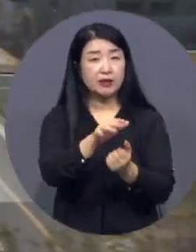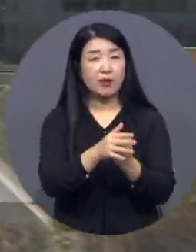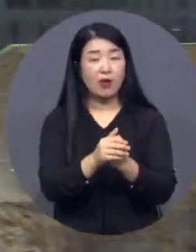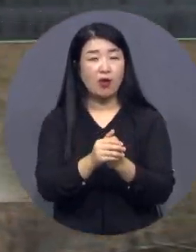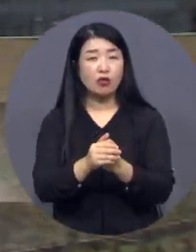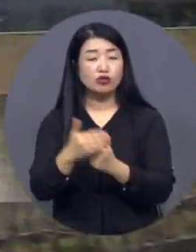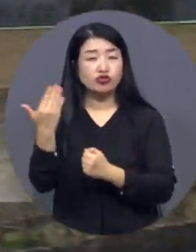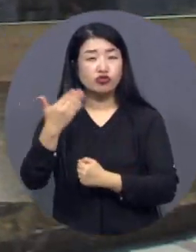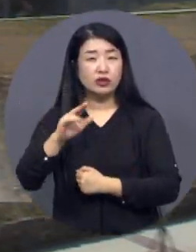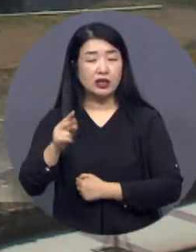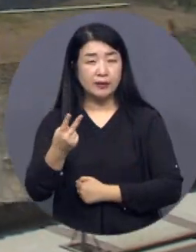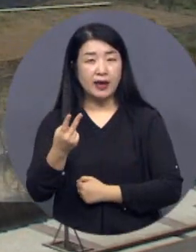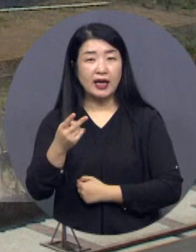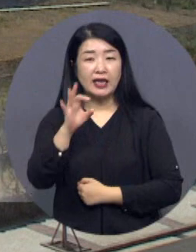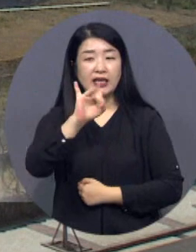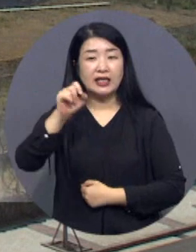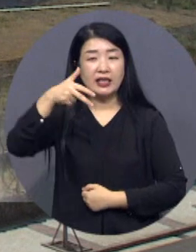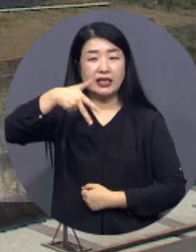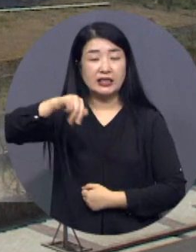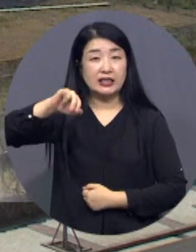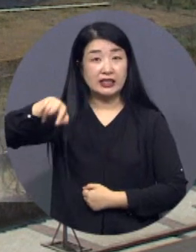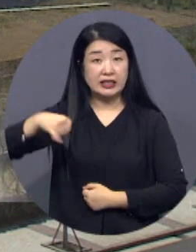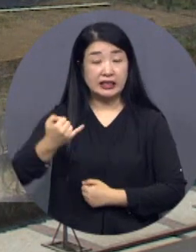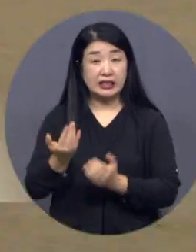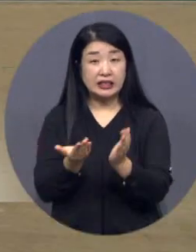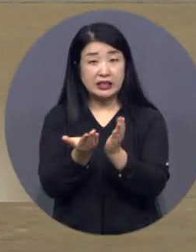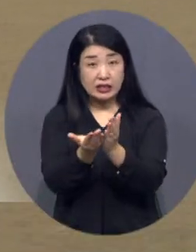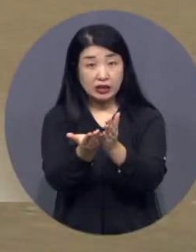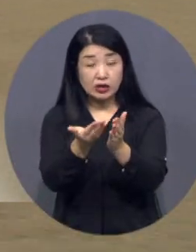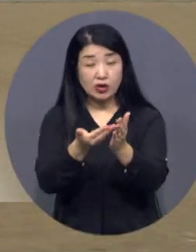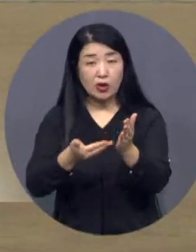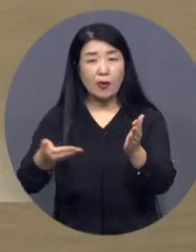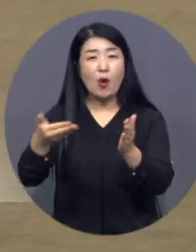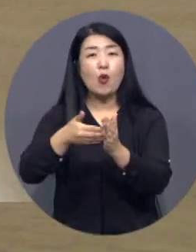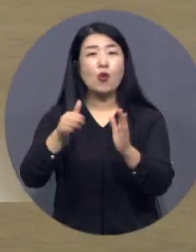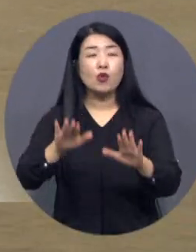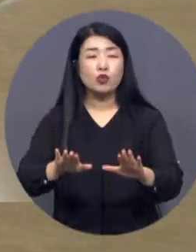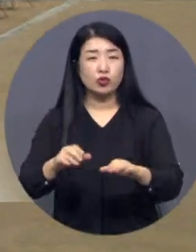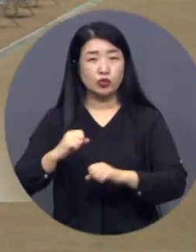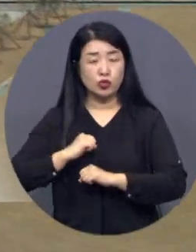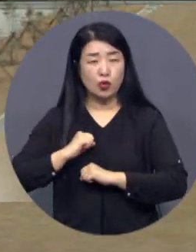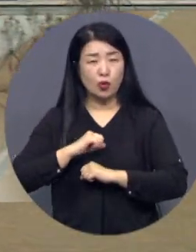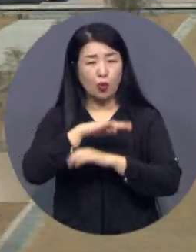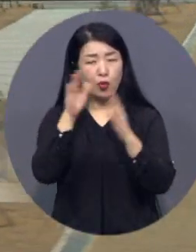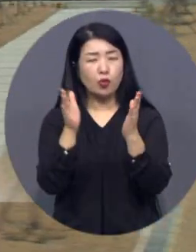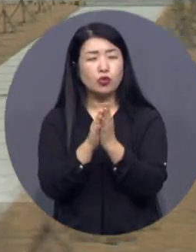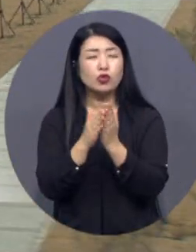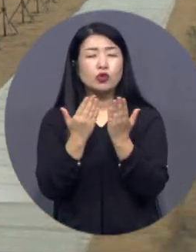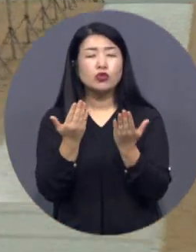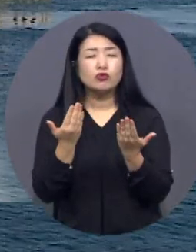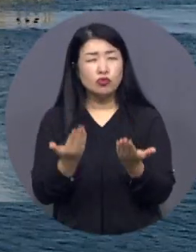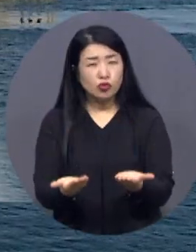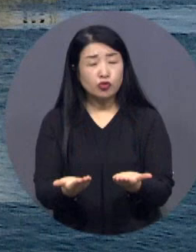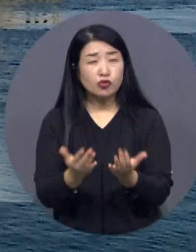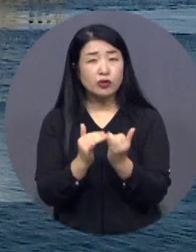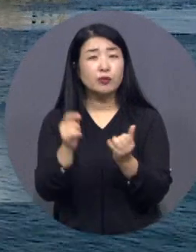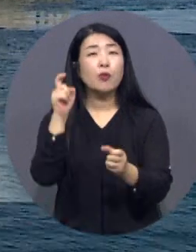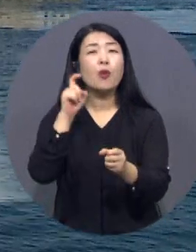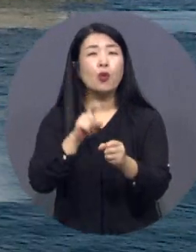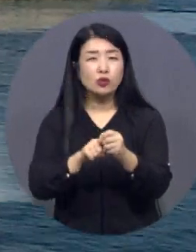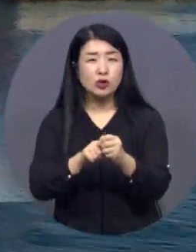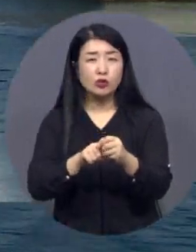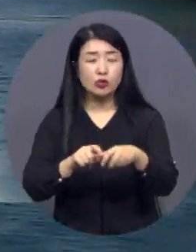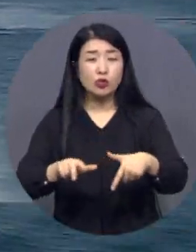900톤 급 이지스 구축함인 랄프 존슨함이 오늘 군수품 적재와 승조원들의 휴식을 위해 서시